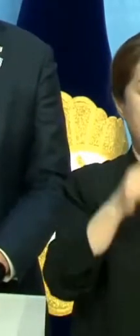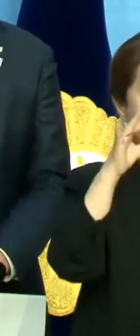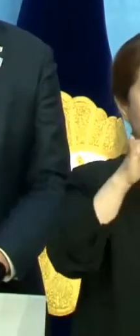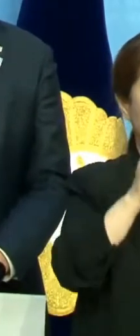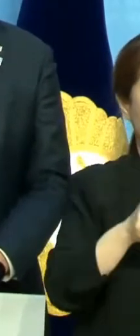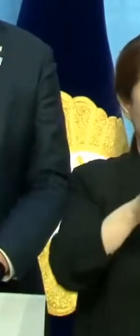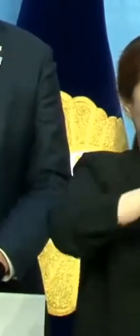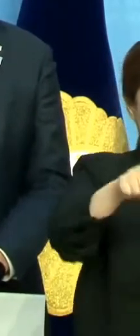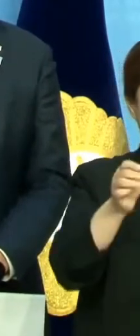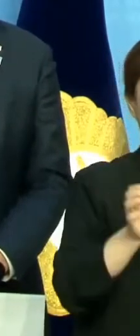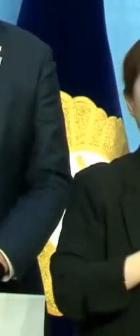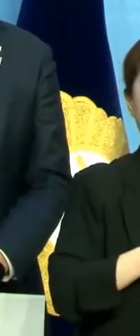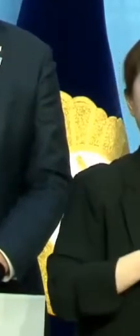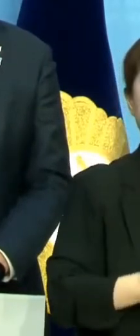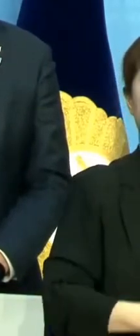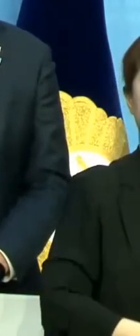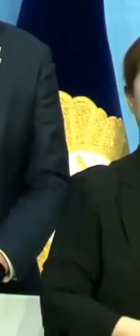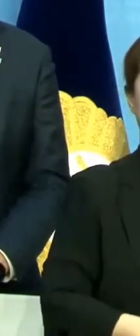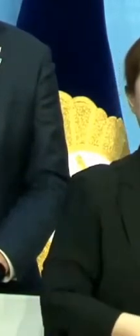사인하였습니다.